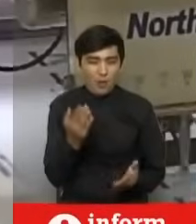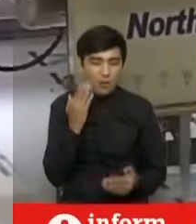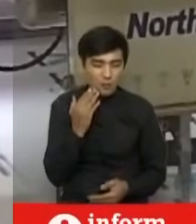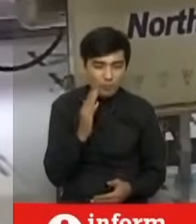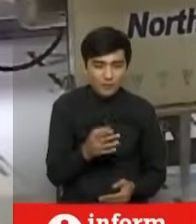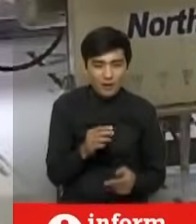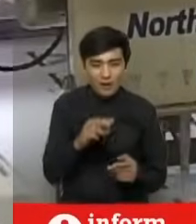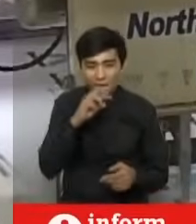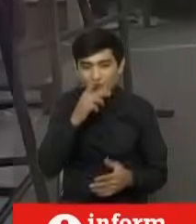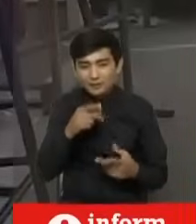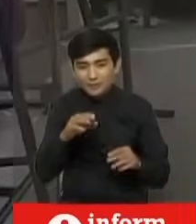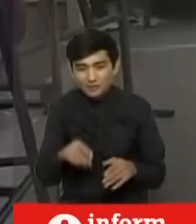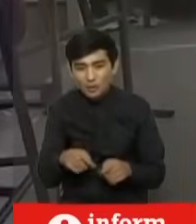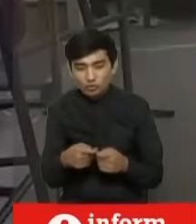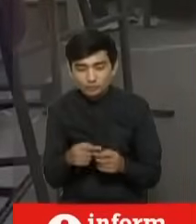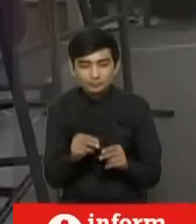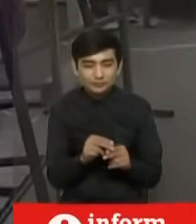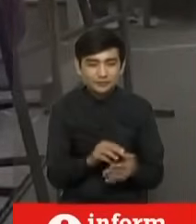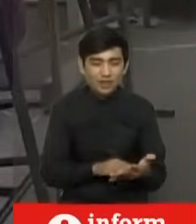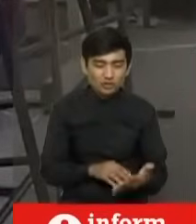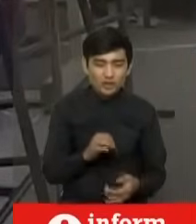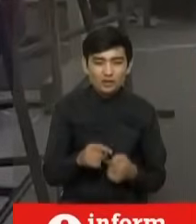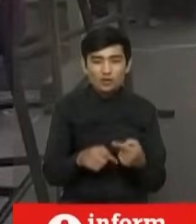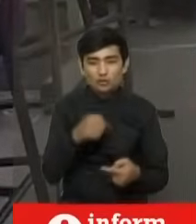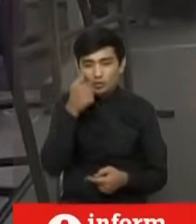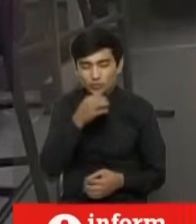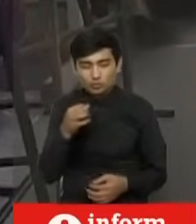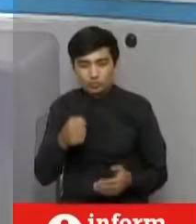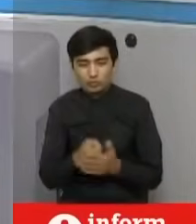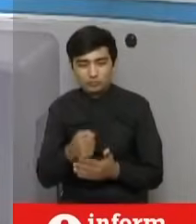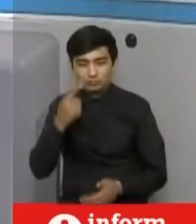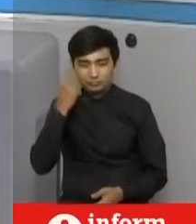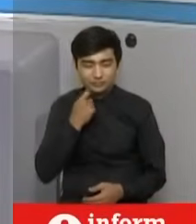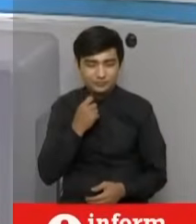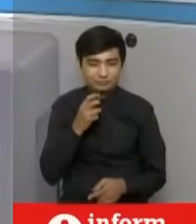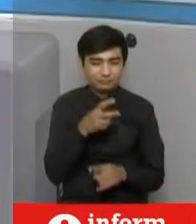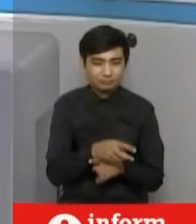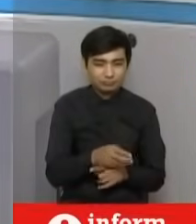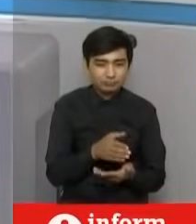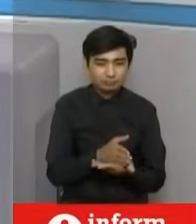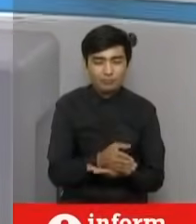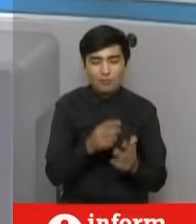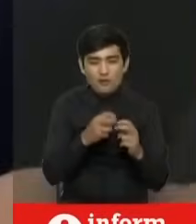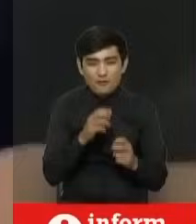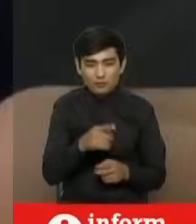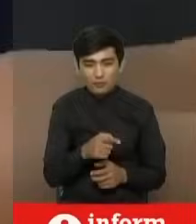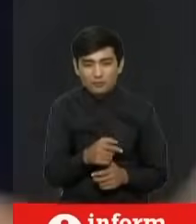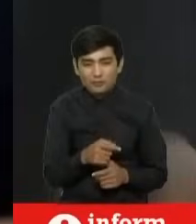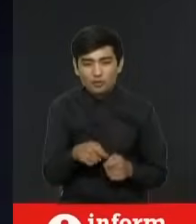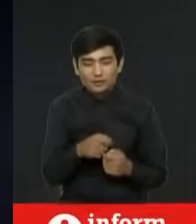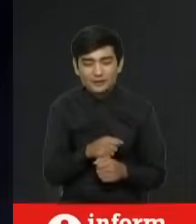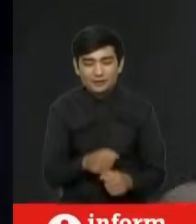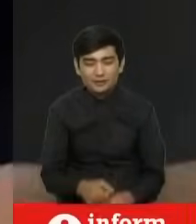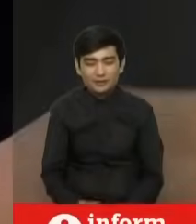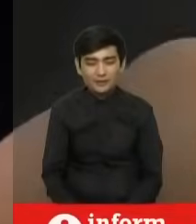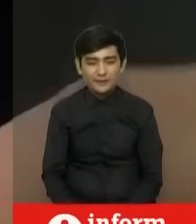исправить недочеты, а затем нарушать и дальше, до следующего уведомления о грядущей проверке. Анастасия Новикова, Дурна Бдиев, Абзал